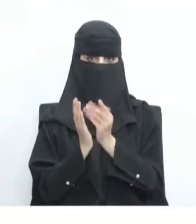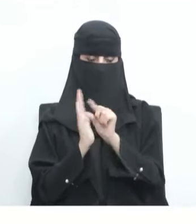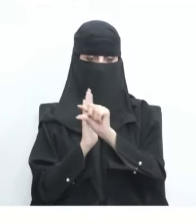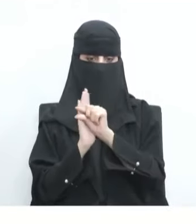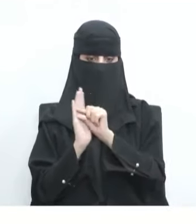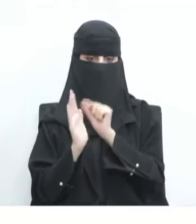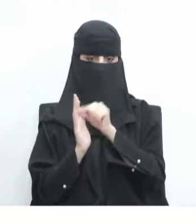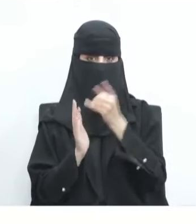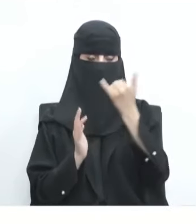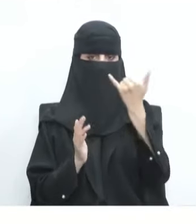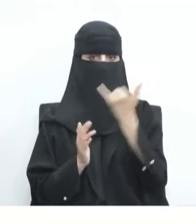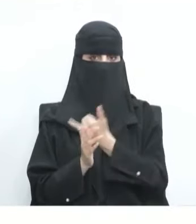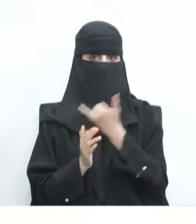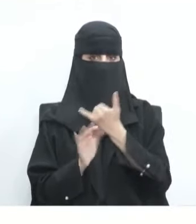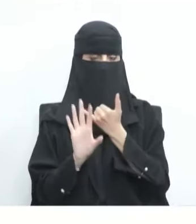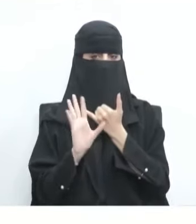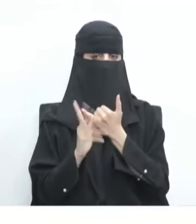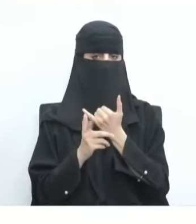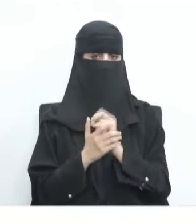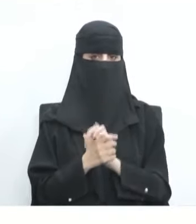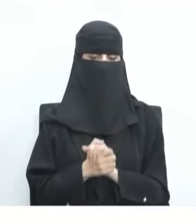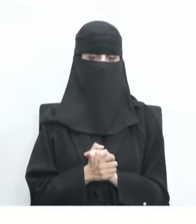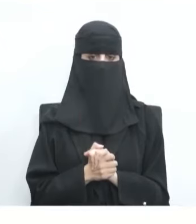كانت درس عن اهميه